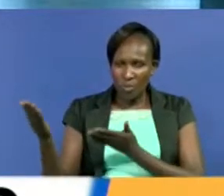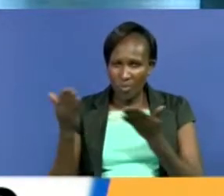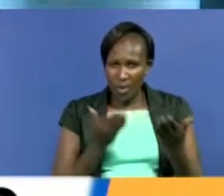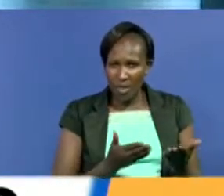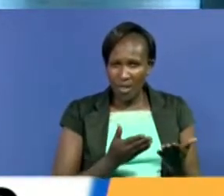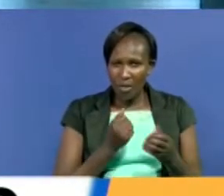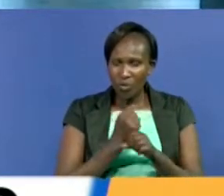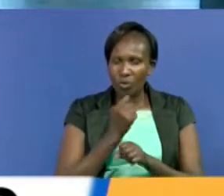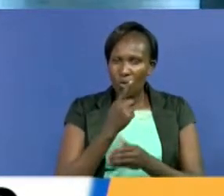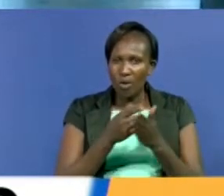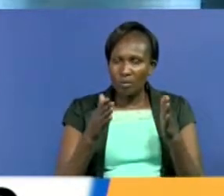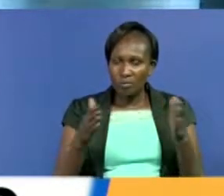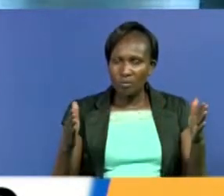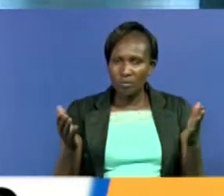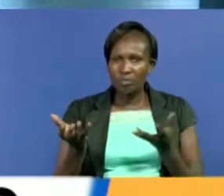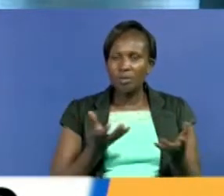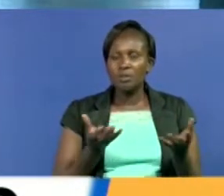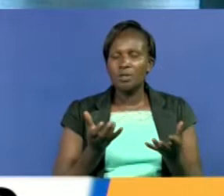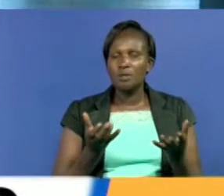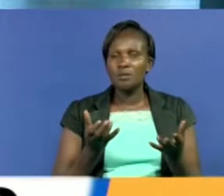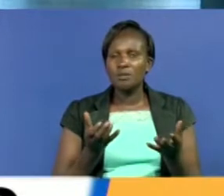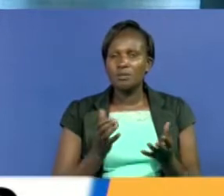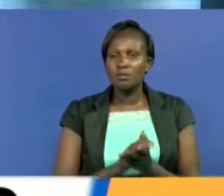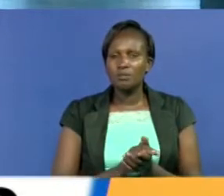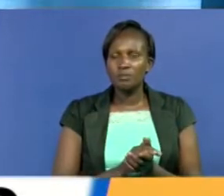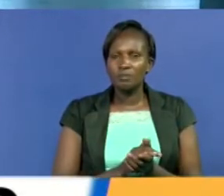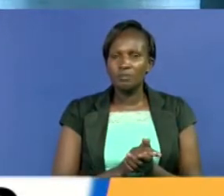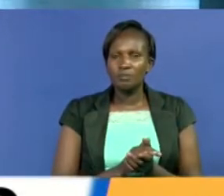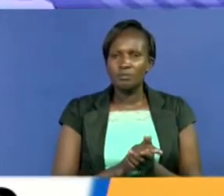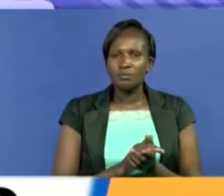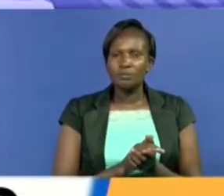kutekeleza na kupanua biashara katika mataifa, katika miji mbalimbali humu nchini.